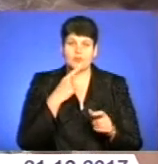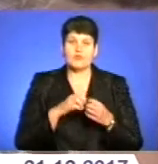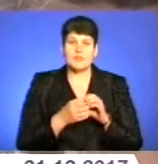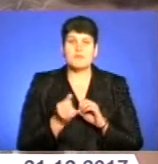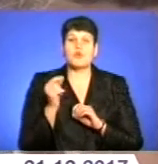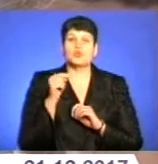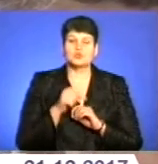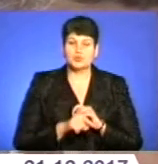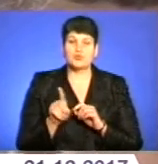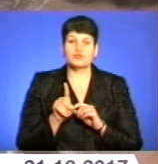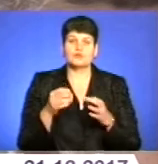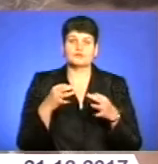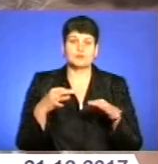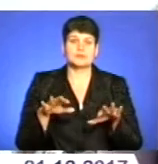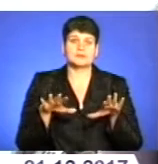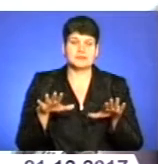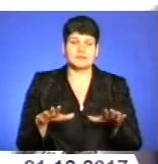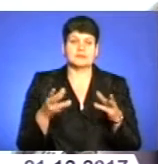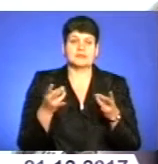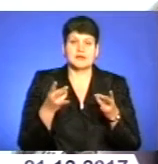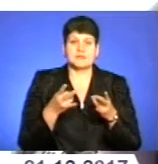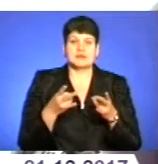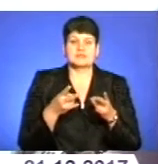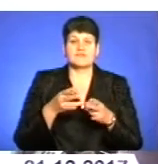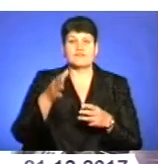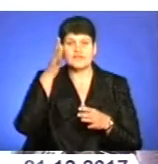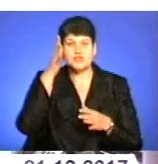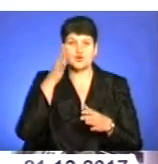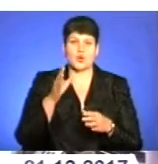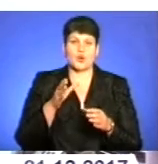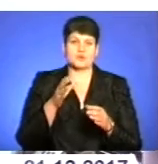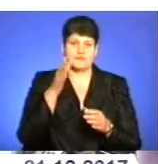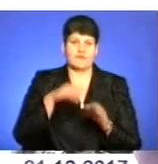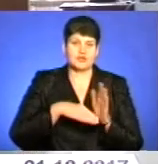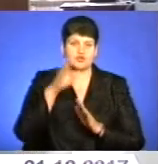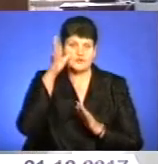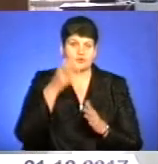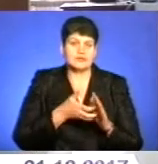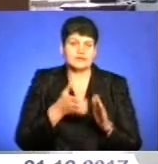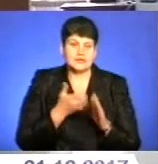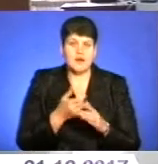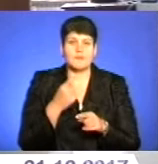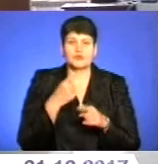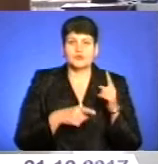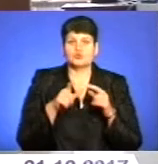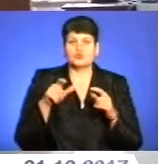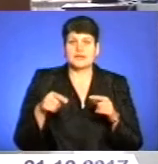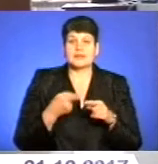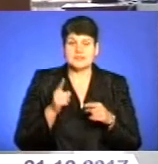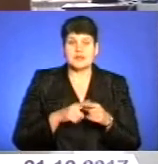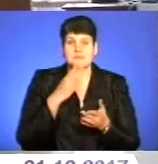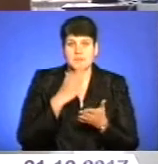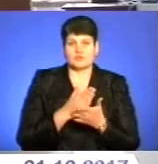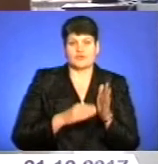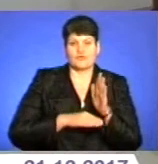для яких потрібно працівників з вищою освітою, на усіх не вистачає. А половина жителів Тернопільщини, які звертаються за пошуком роботи, мають